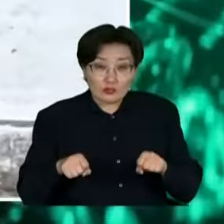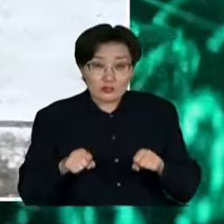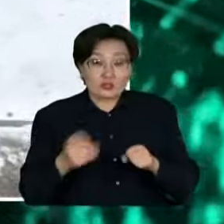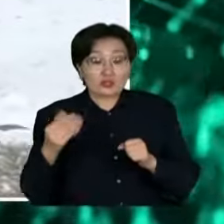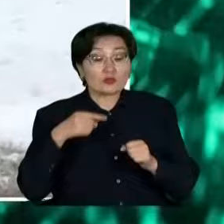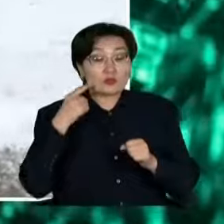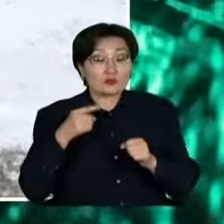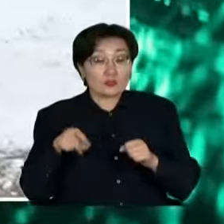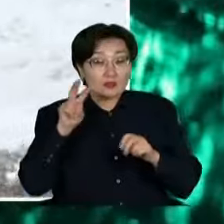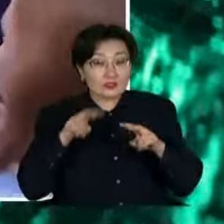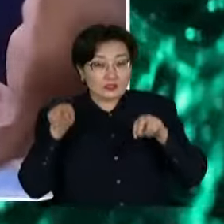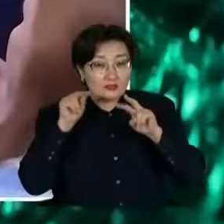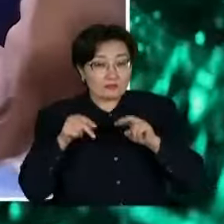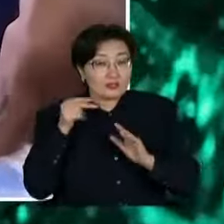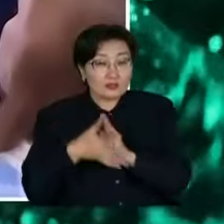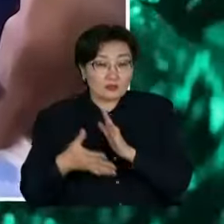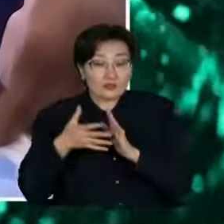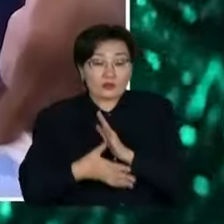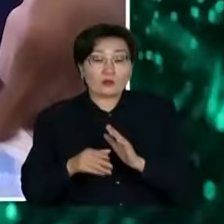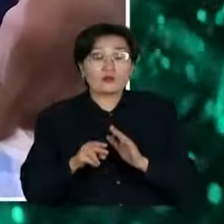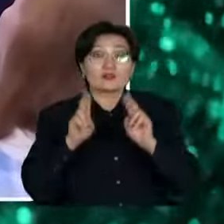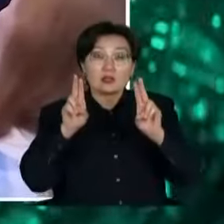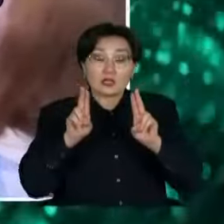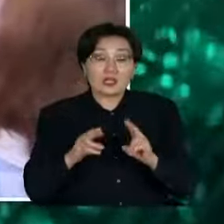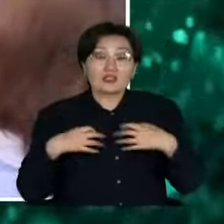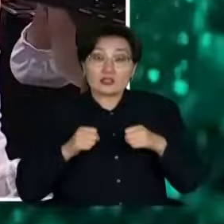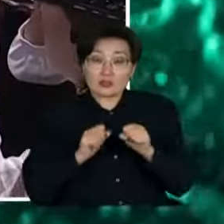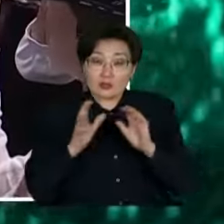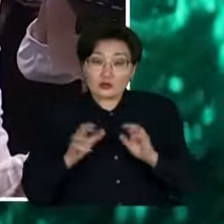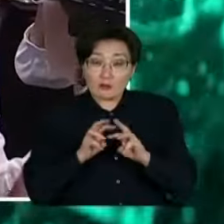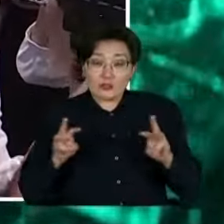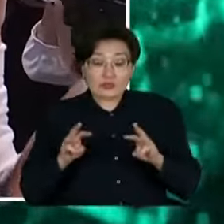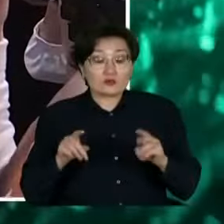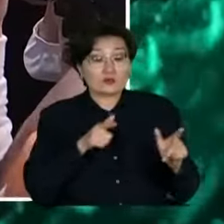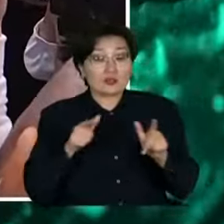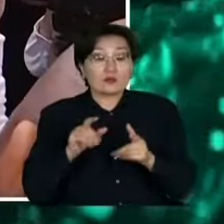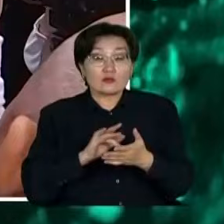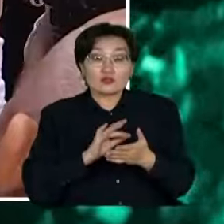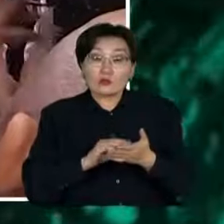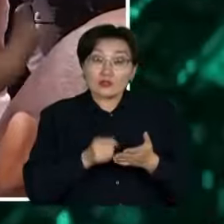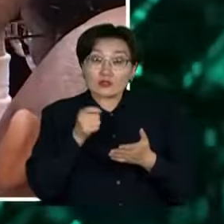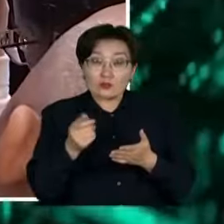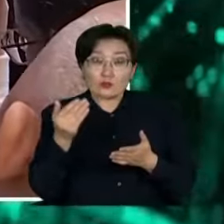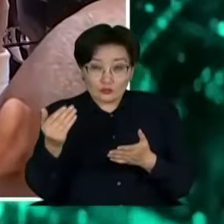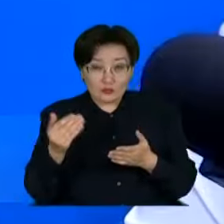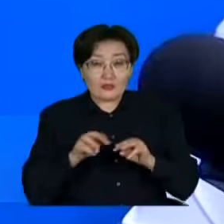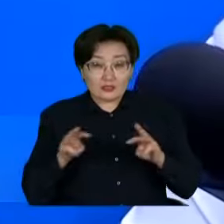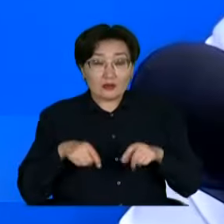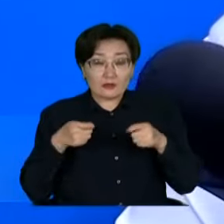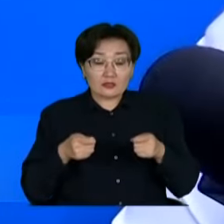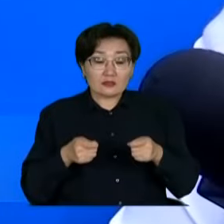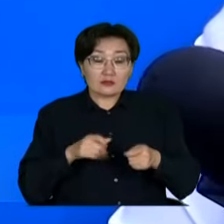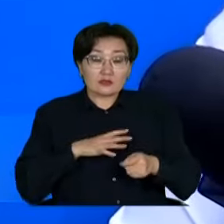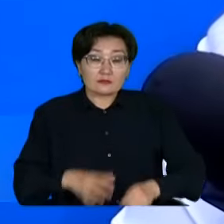Оның айтуынша зерттеудің әдістемесін денсаулық сақтау министрлігі әзірледі. Бюджеттік өтінімді де солар берген екен.